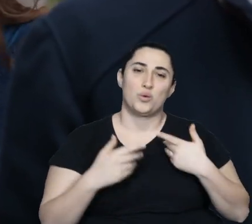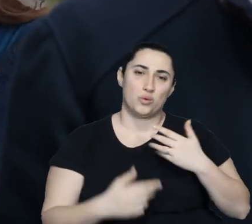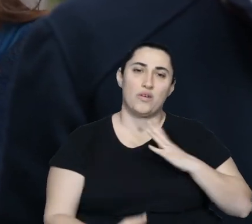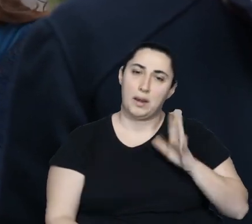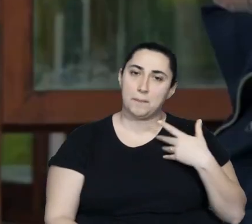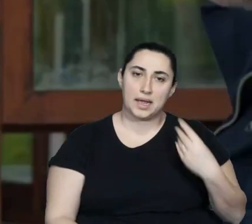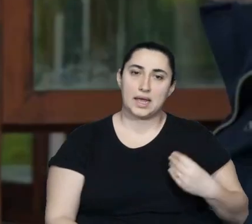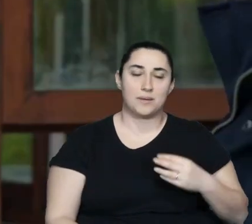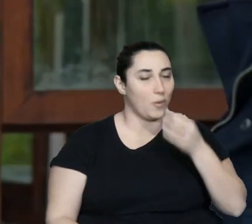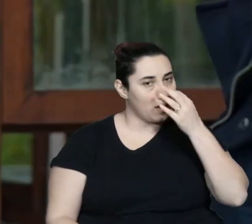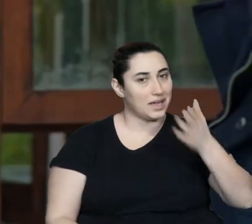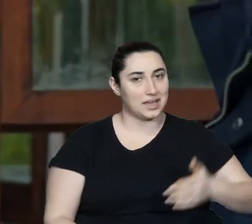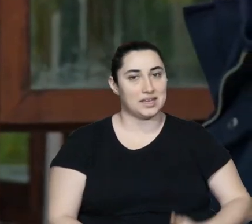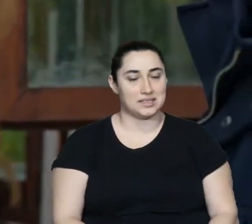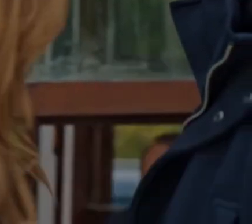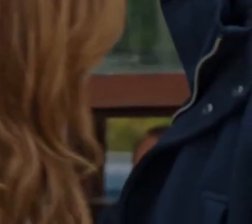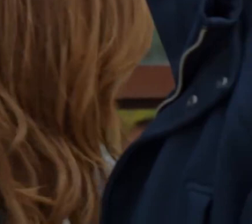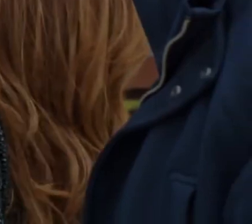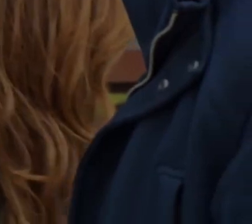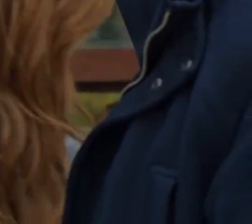var ama iyi. Kolay gelsin.